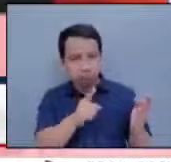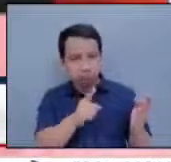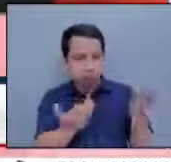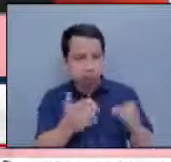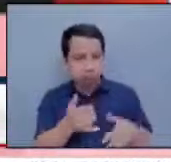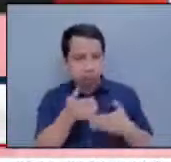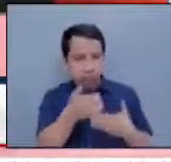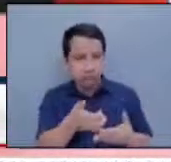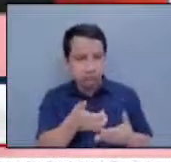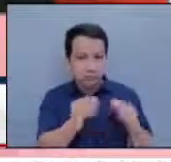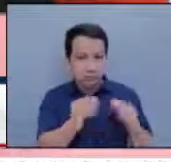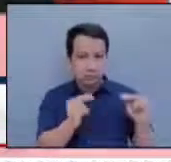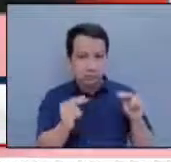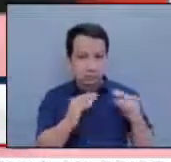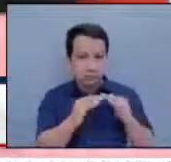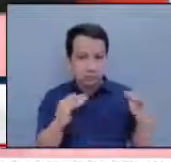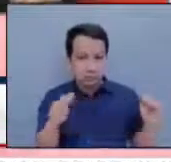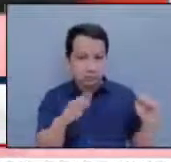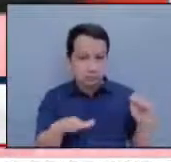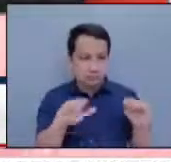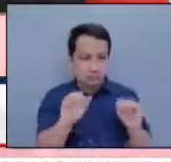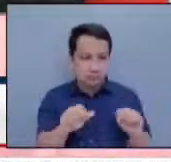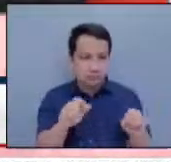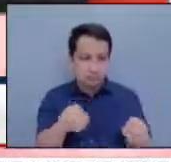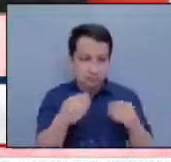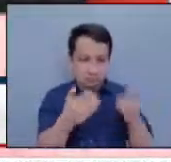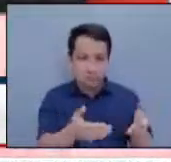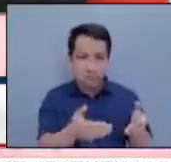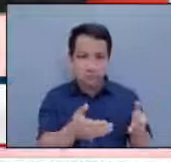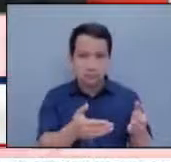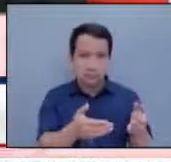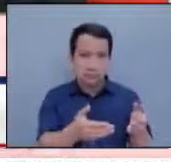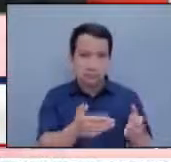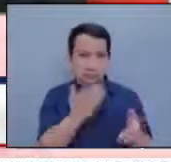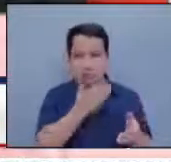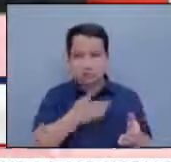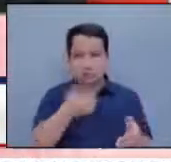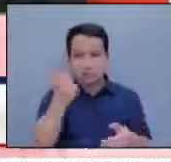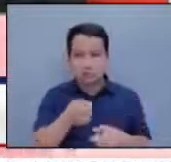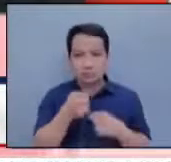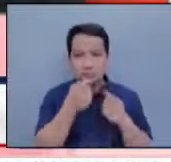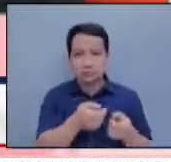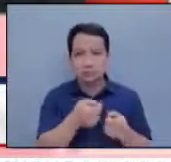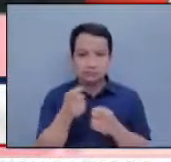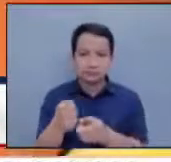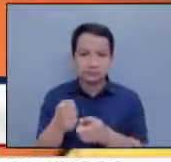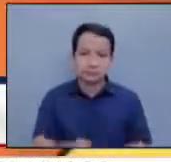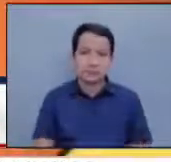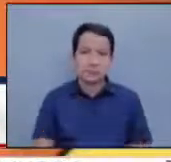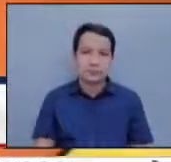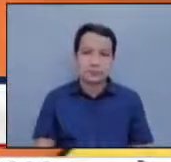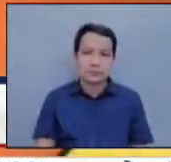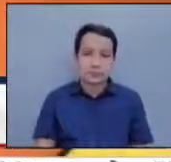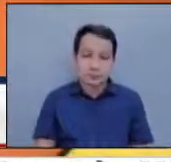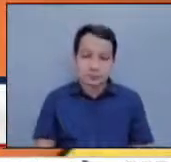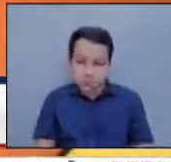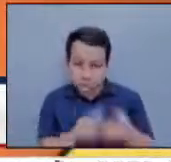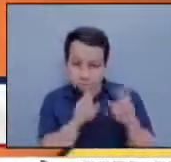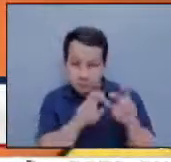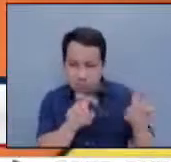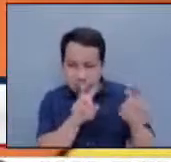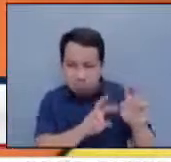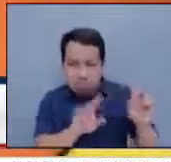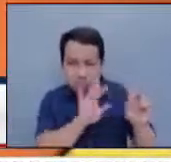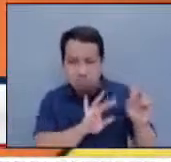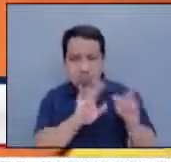makapag bigay kami ng mga outstanding po ng mga awardees. So talagang sinasala, no? Yes po, tama po yan.